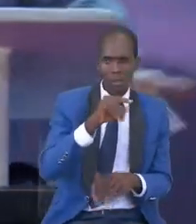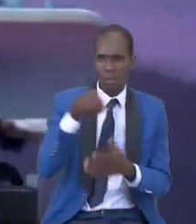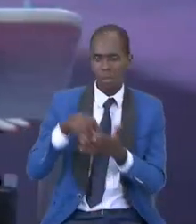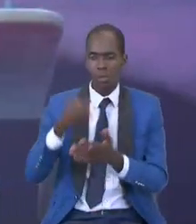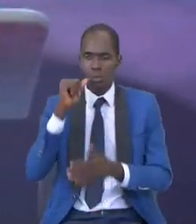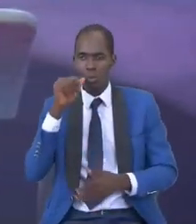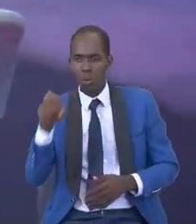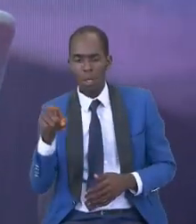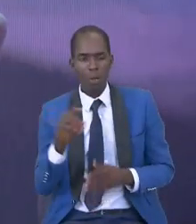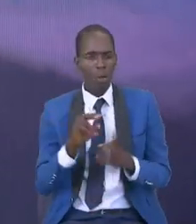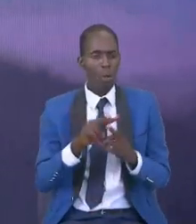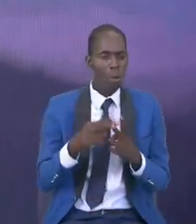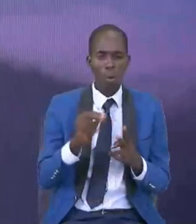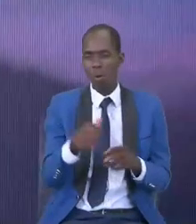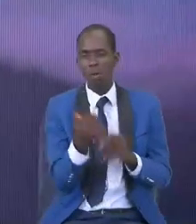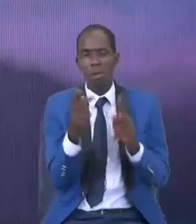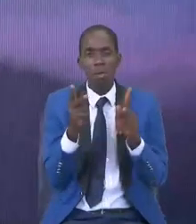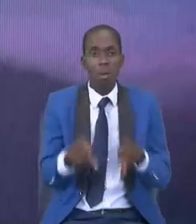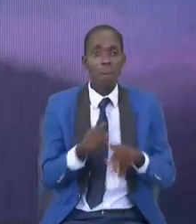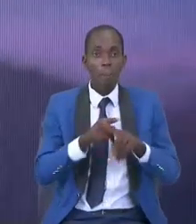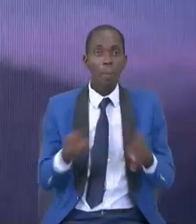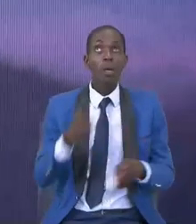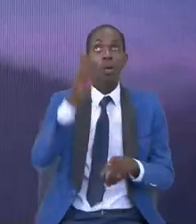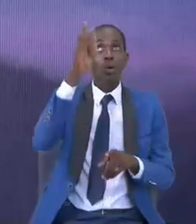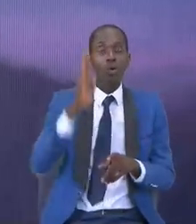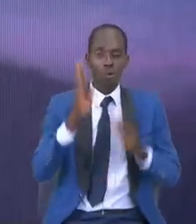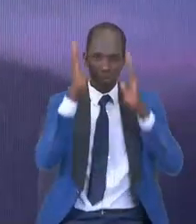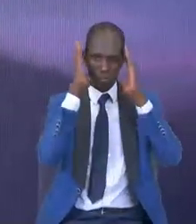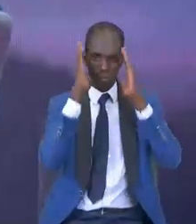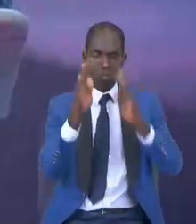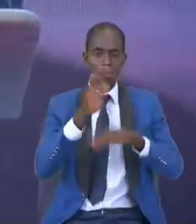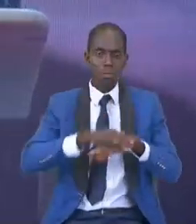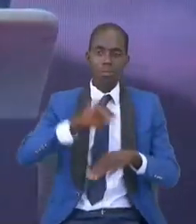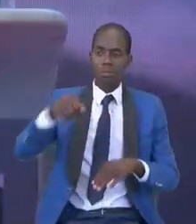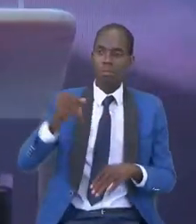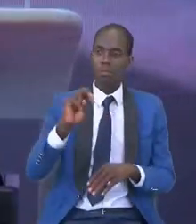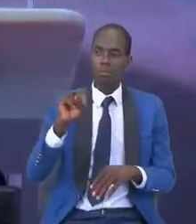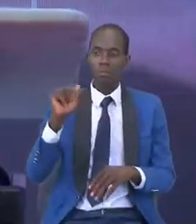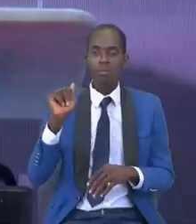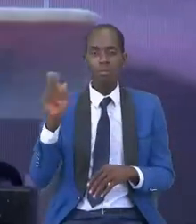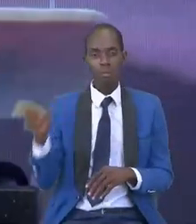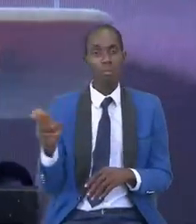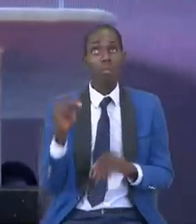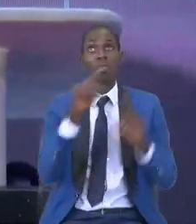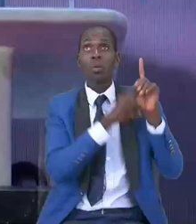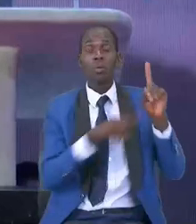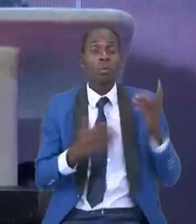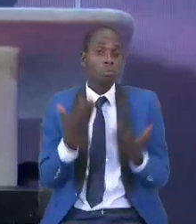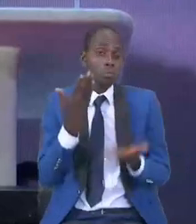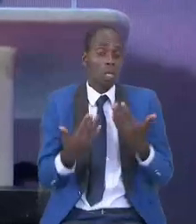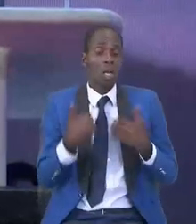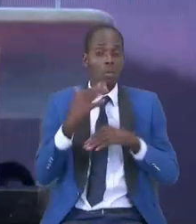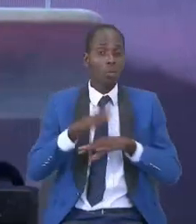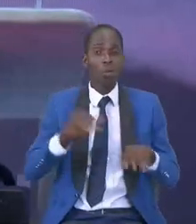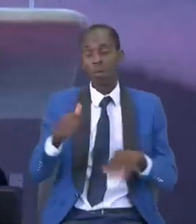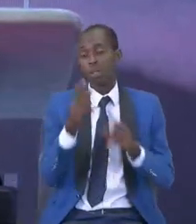femme, cet homme ou tel autre individu, mais il s'est centré sur Jonas. Dieu pourrait appeler